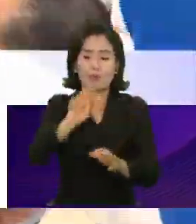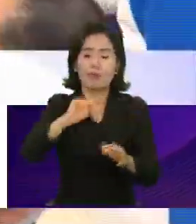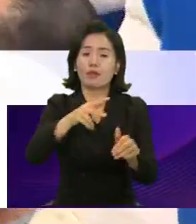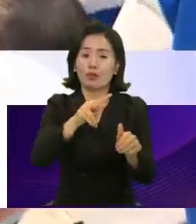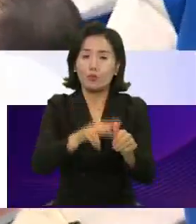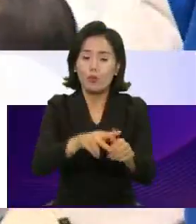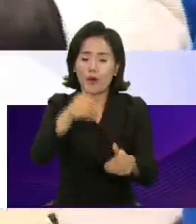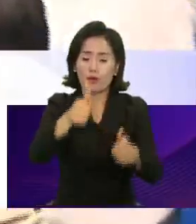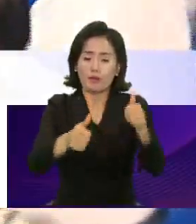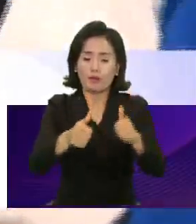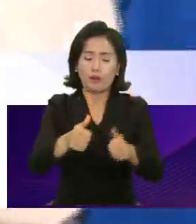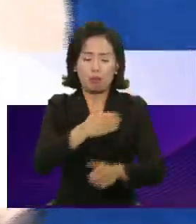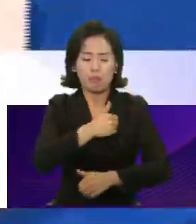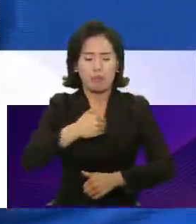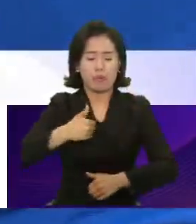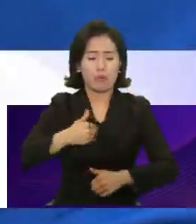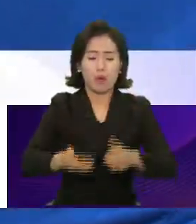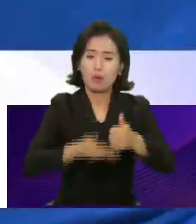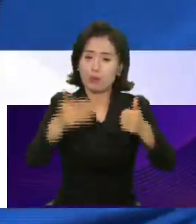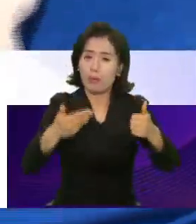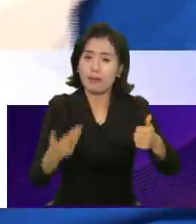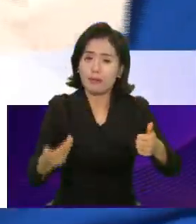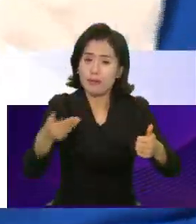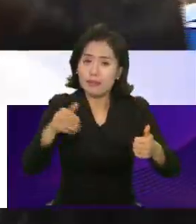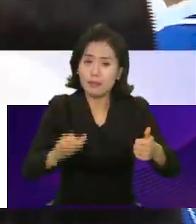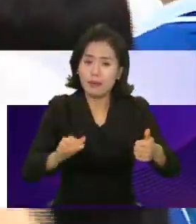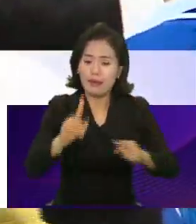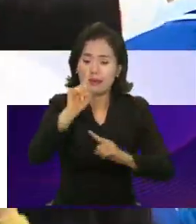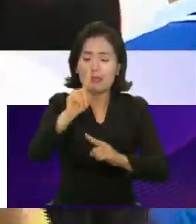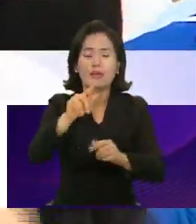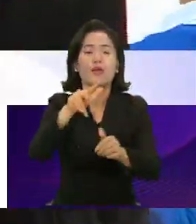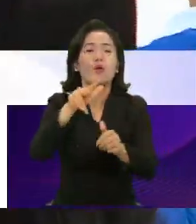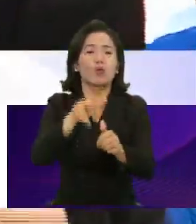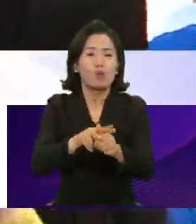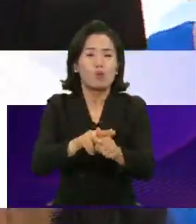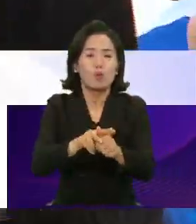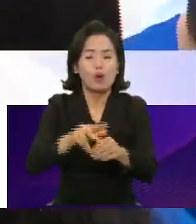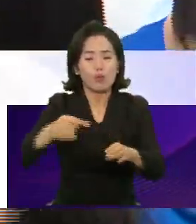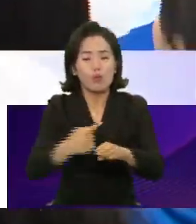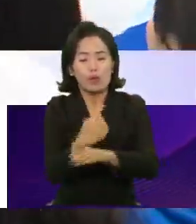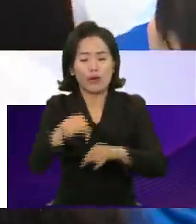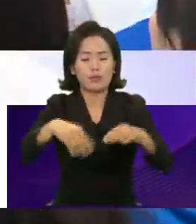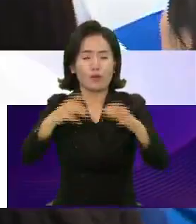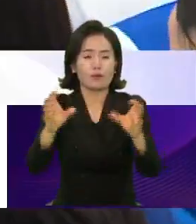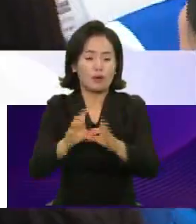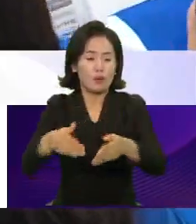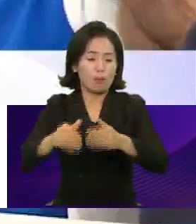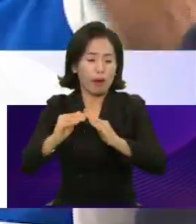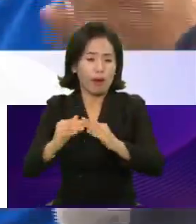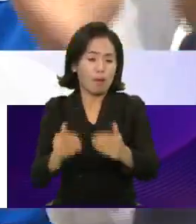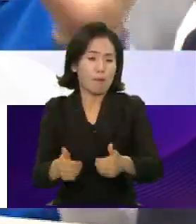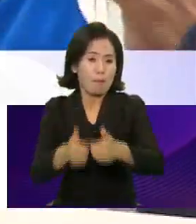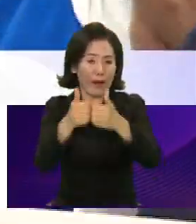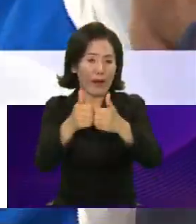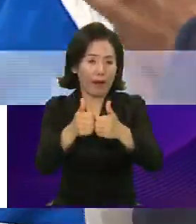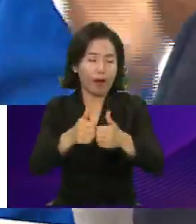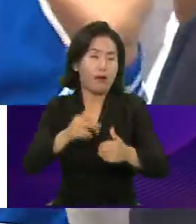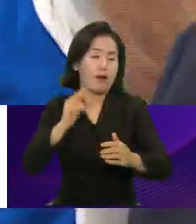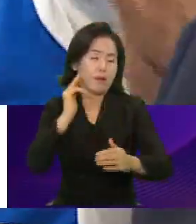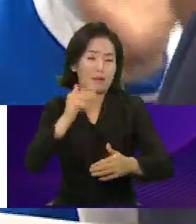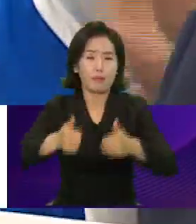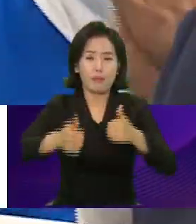후보가 경선에서 여유 있게 공천을 받아냈지만 이낙연 후보가 제3지대 정당으로 홀로서기를 시도해 맞붙게 되면서